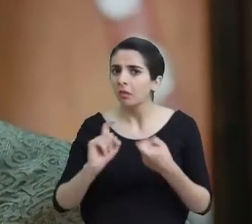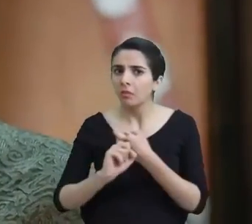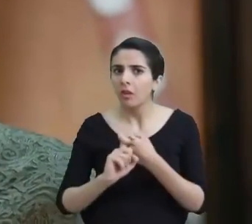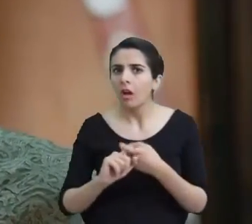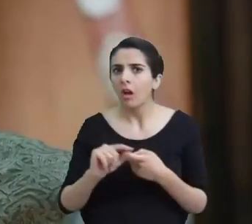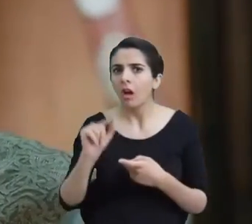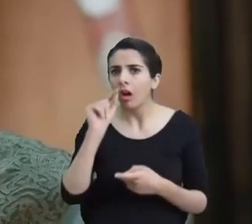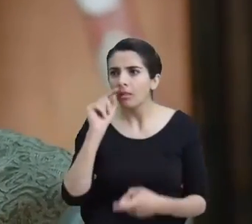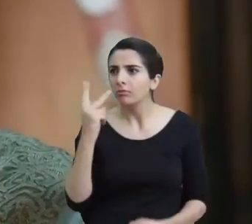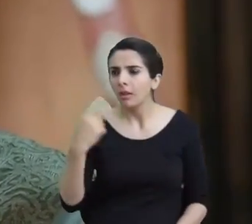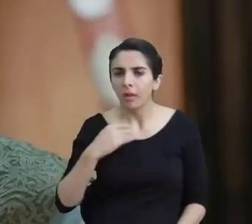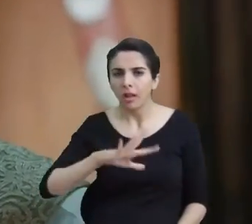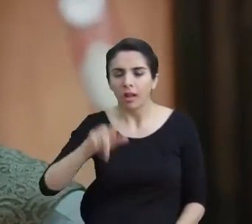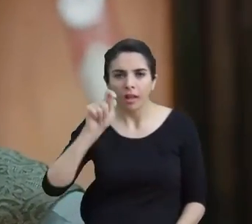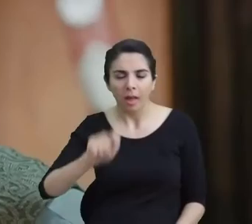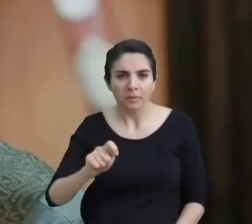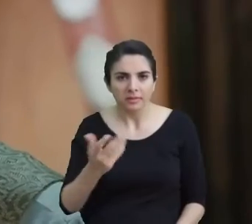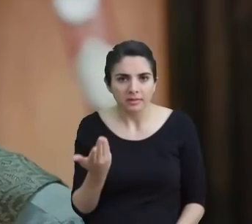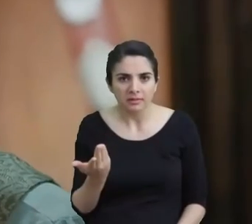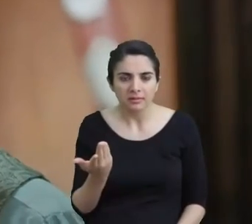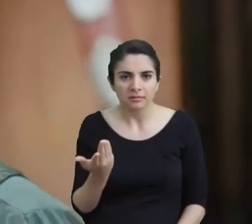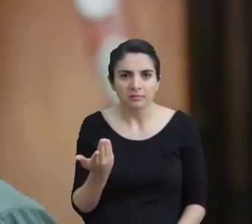Üstelik onun tarafından soyuldum.